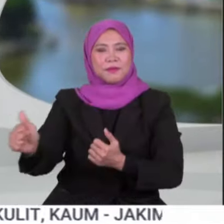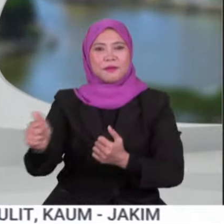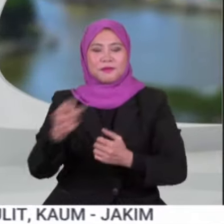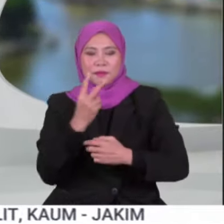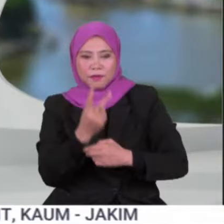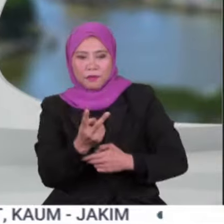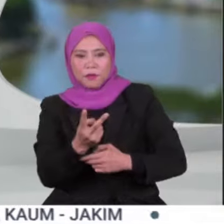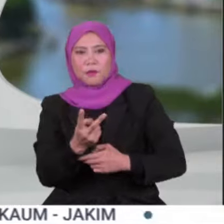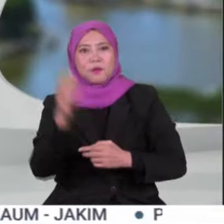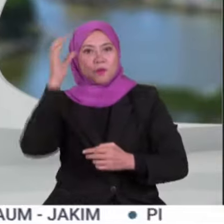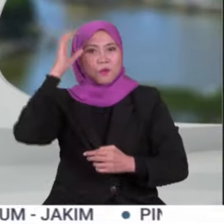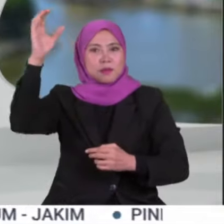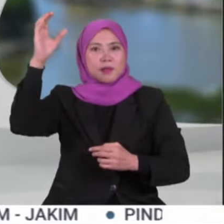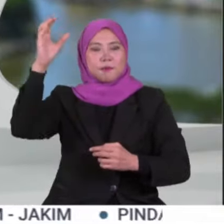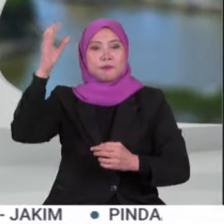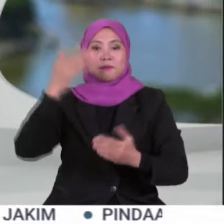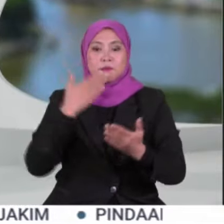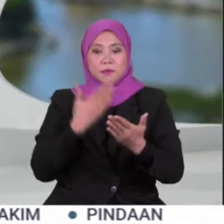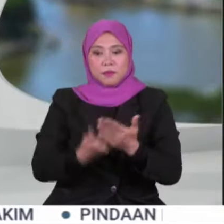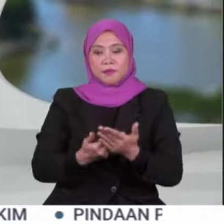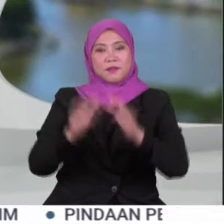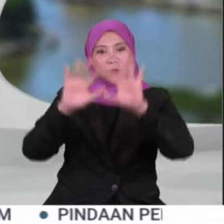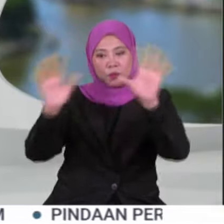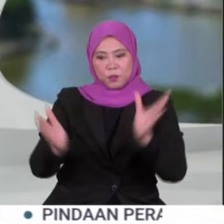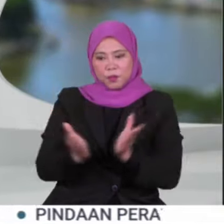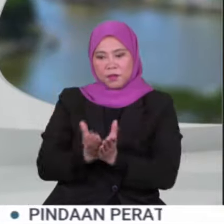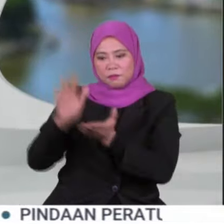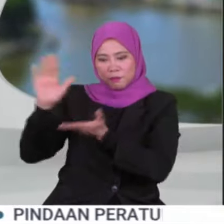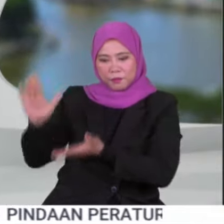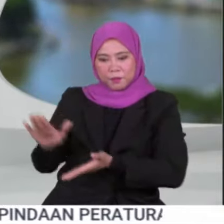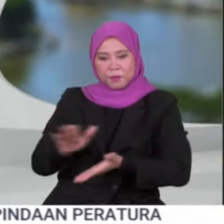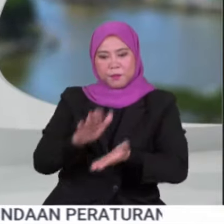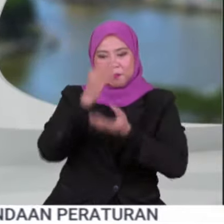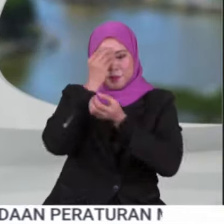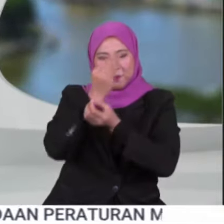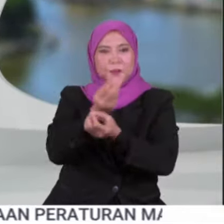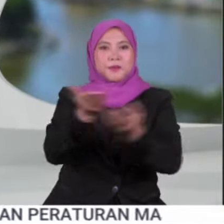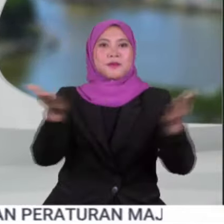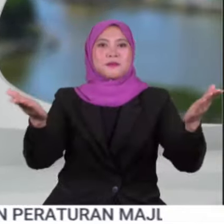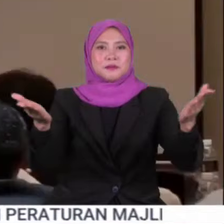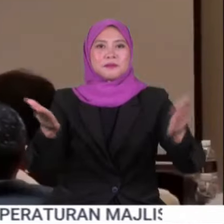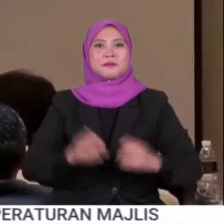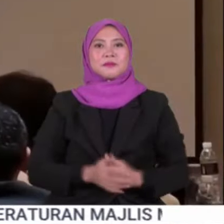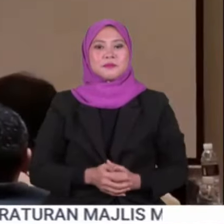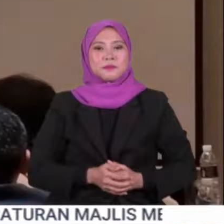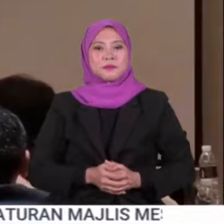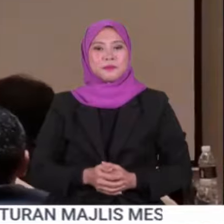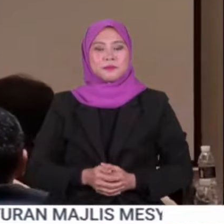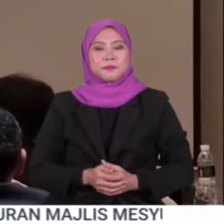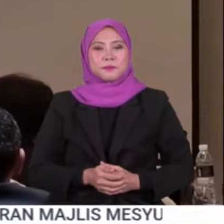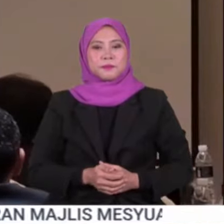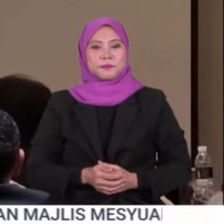selepas melihat konsep dan kesannya kepada dunia penyampaian maklumat dan berita.